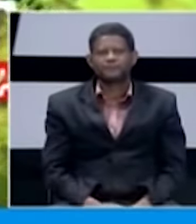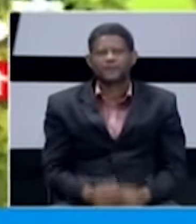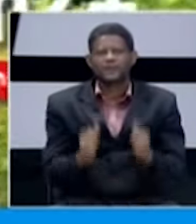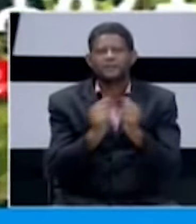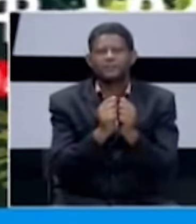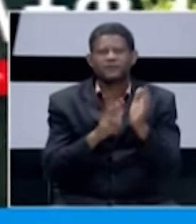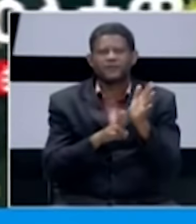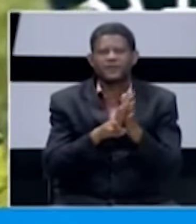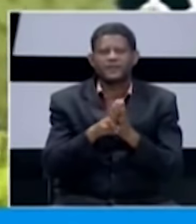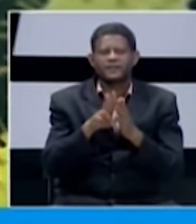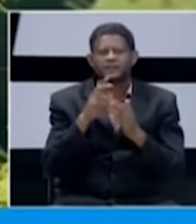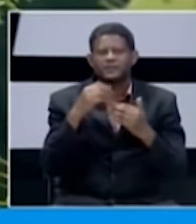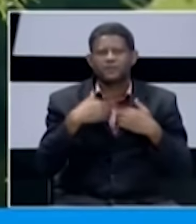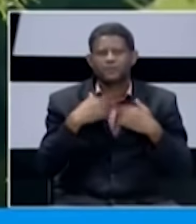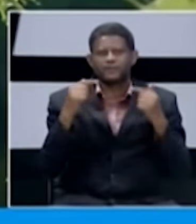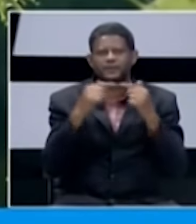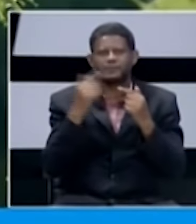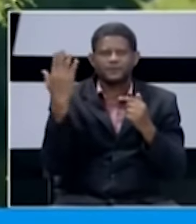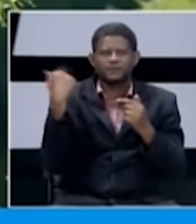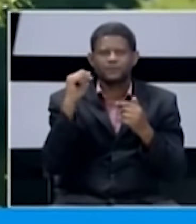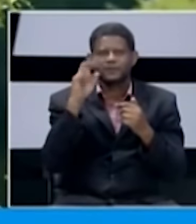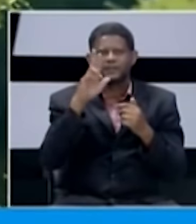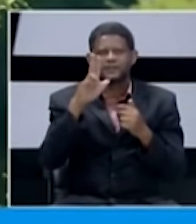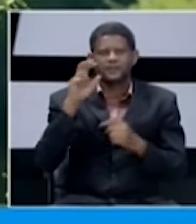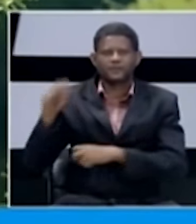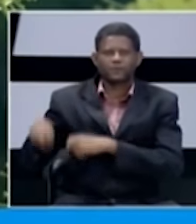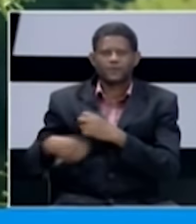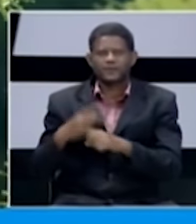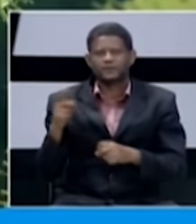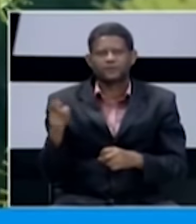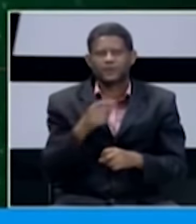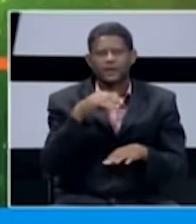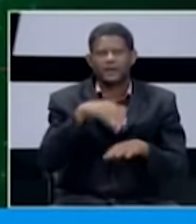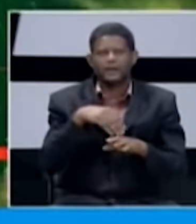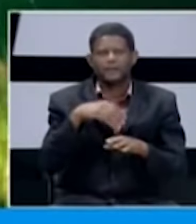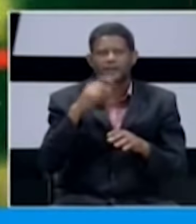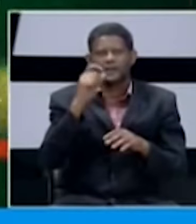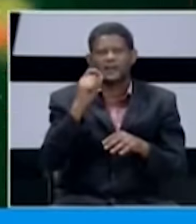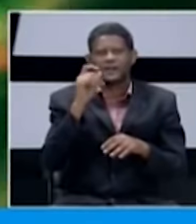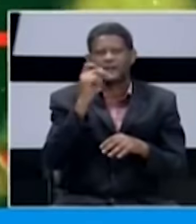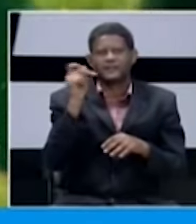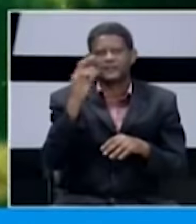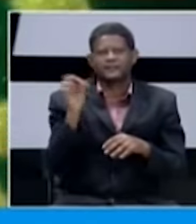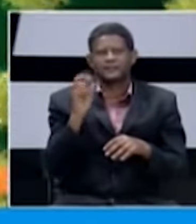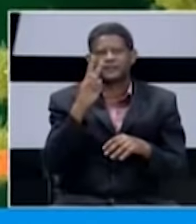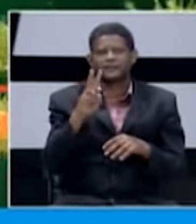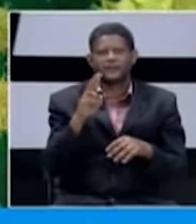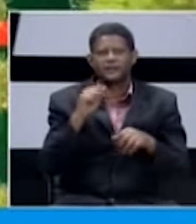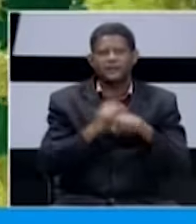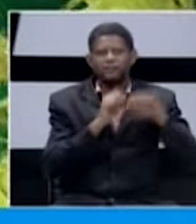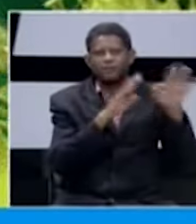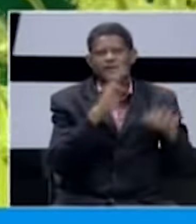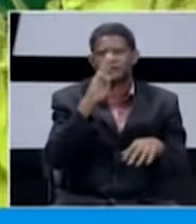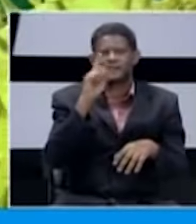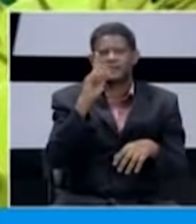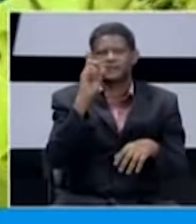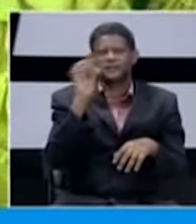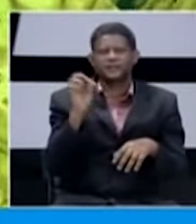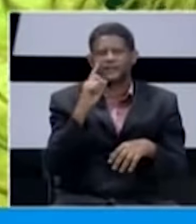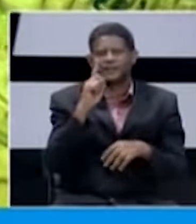ምስ ቫይረስ ኮሮና ዘለዎ ሰብ ርክብ ዝነበሮም 3 ወገናት እንትኾኑ ኣብ ዓዴት 2 ኣብ እምባሰነይቲ ድማ ሓደ ወገን